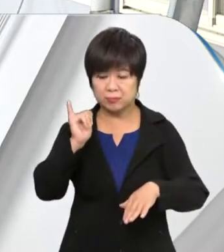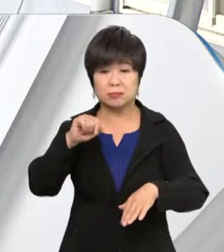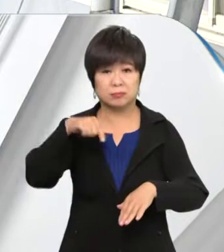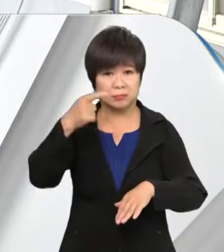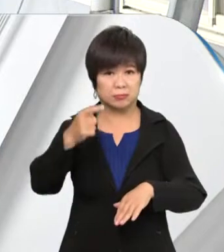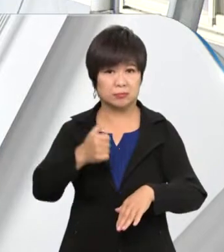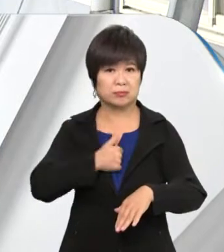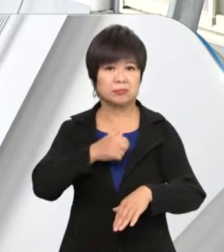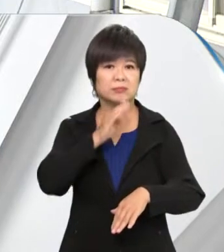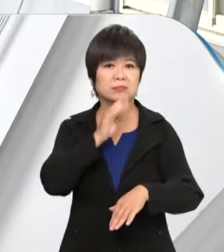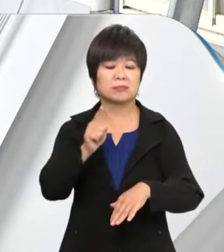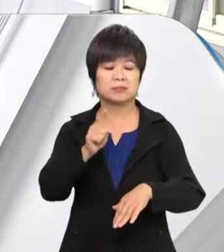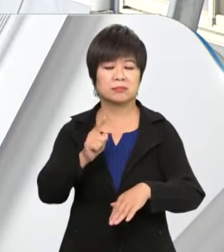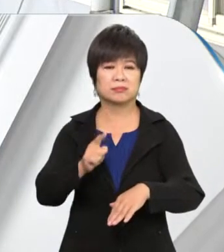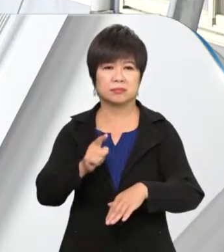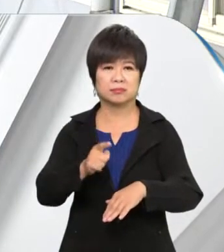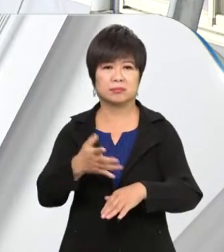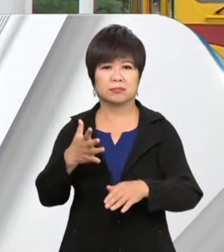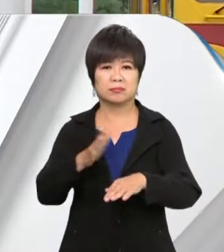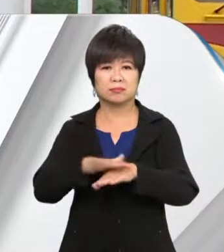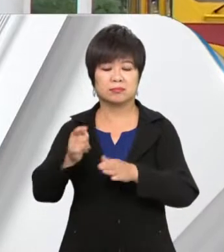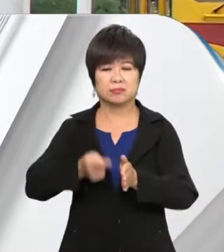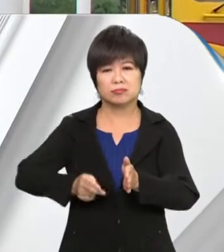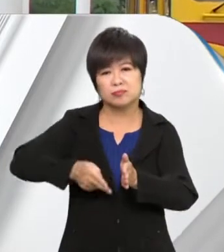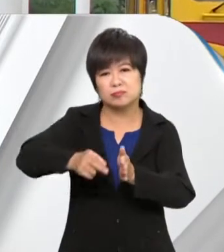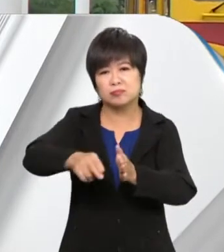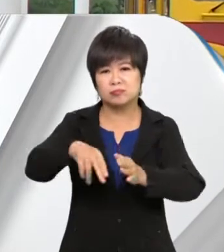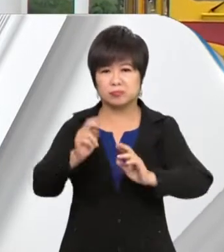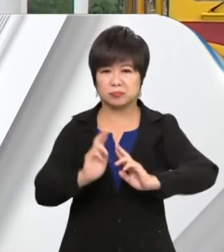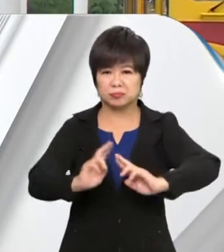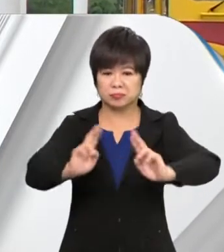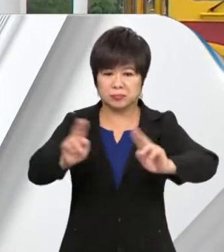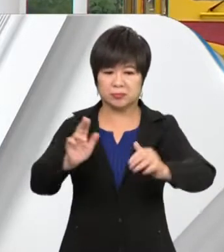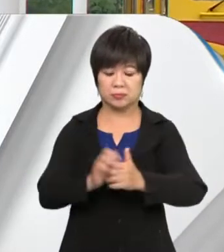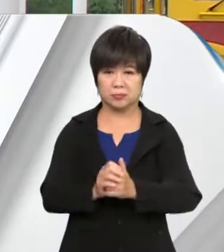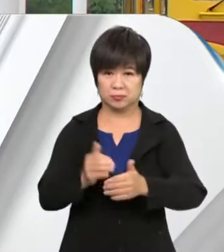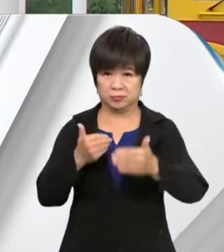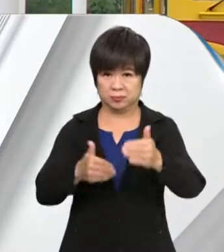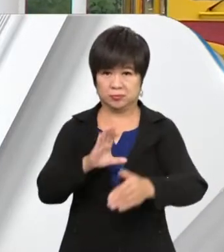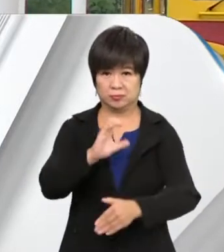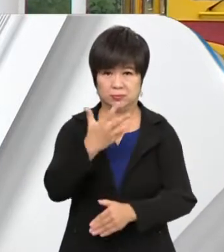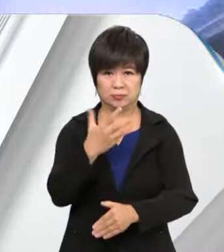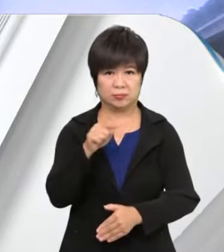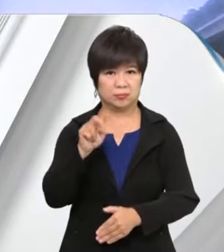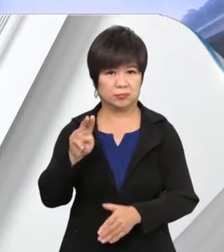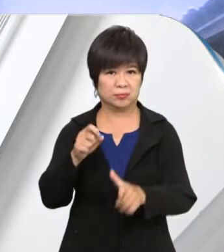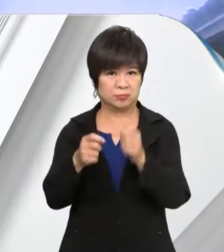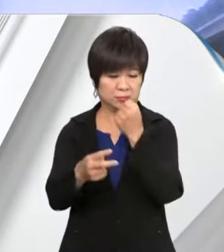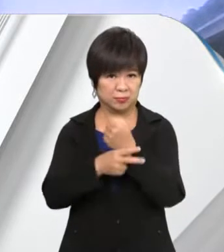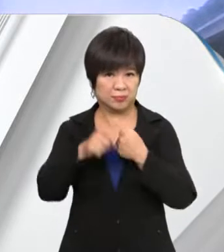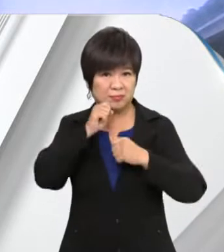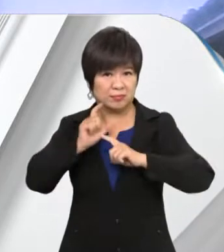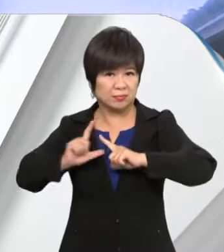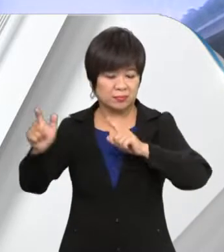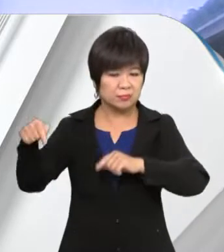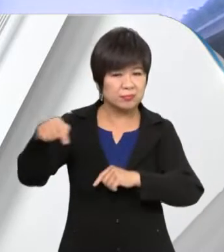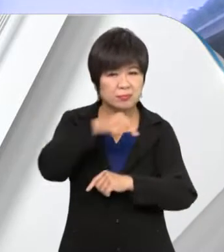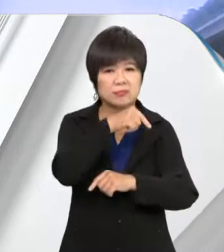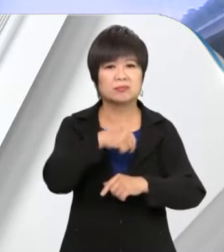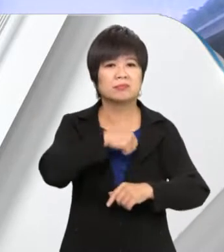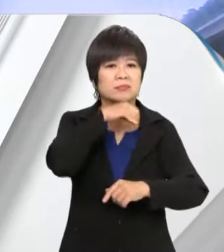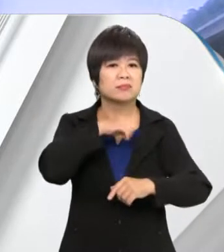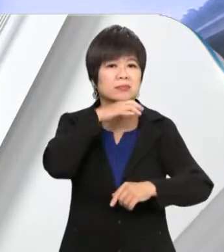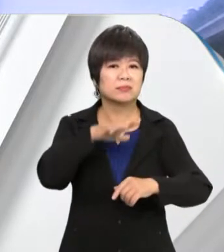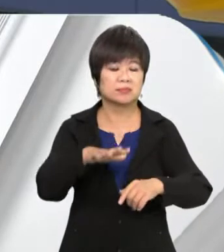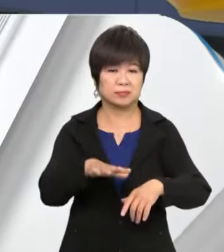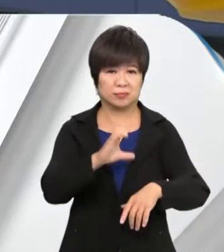才会再坐列车。 从98.2公里，此台东到屏东平了，去反到铁路天花路